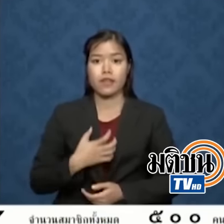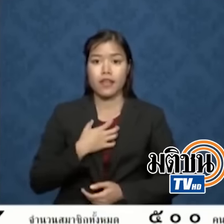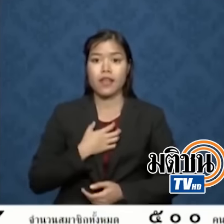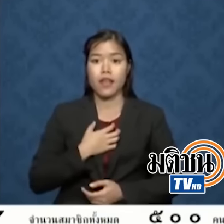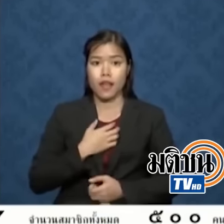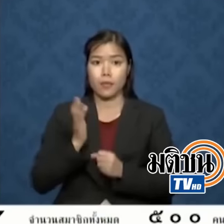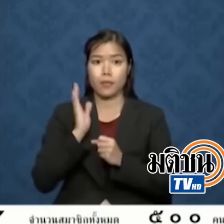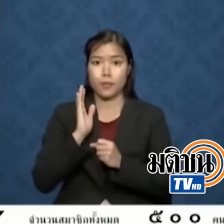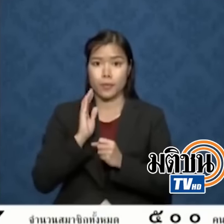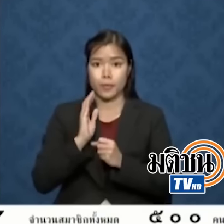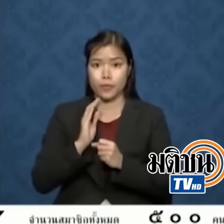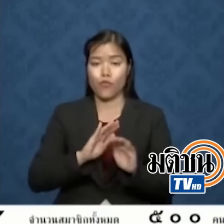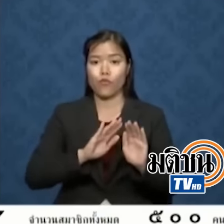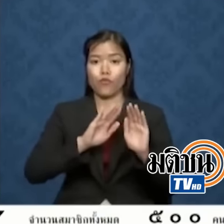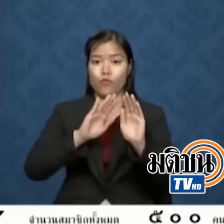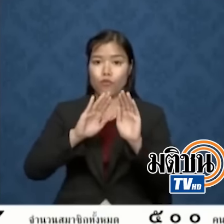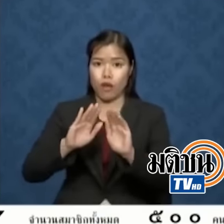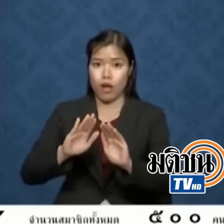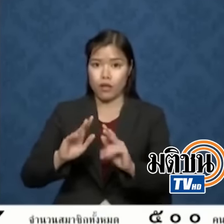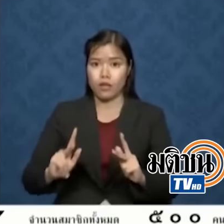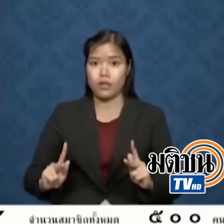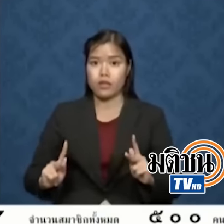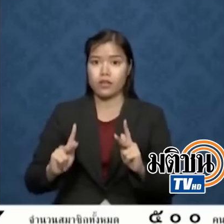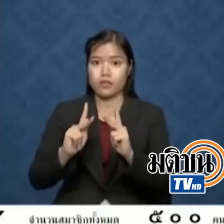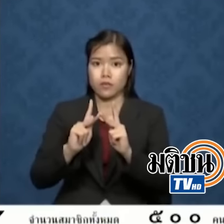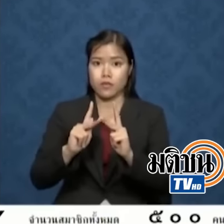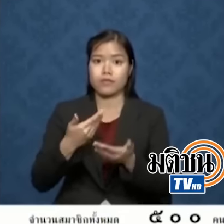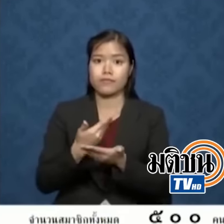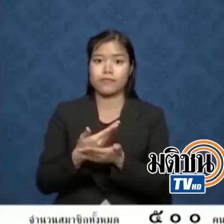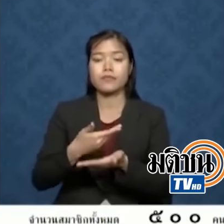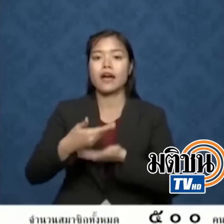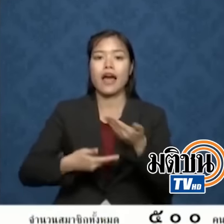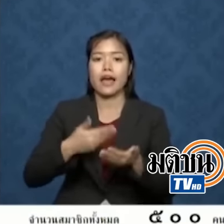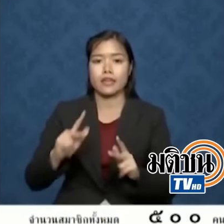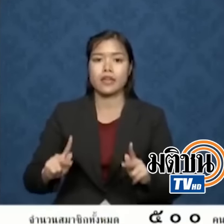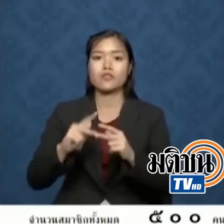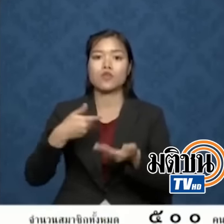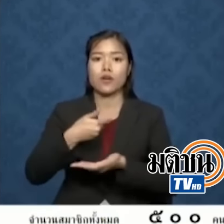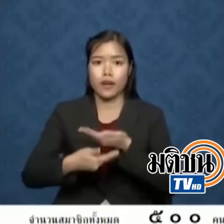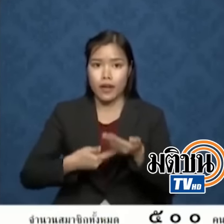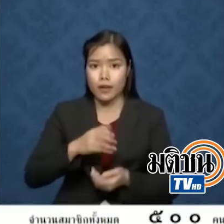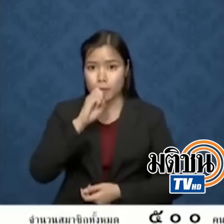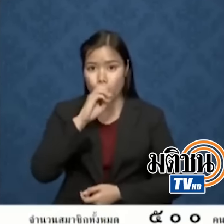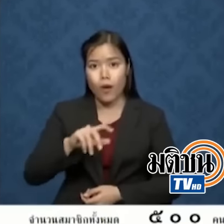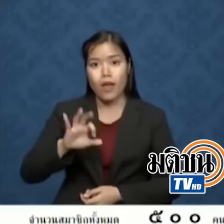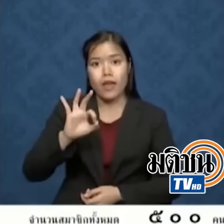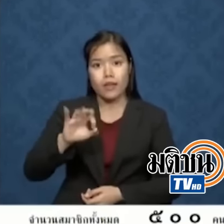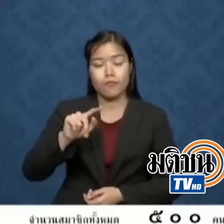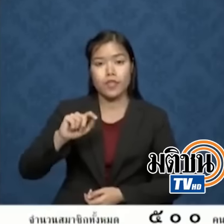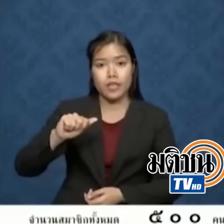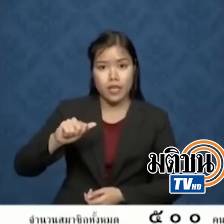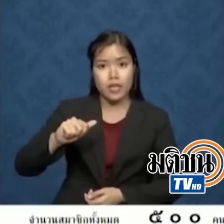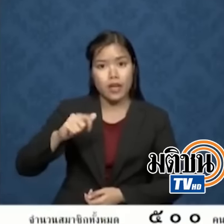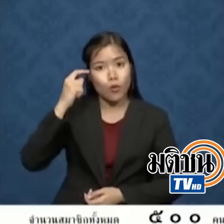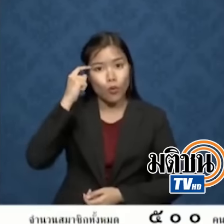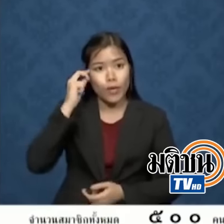ไปยังท่านรัฐมนตรีว่าการกระทรวงพาณิชย์คือท่านทราบหรือไม่ว่าตัวเลขสัดส่วนการใช้สิทธิ FTA ที่ท่านนำมาแสดงหมายถึ